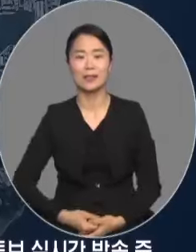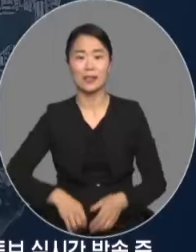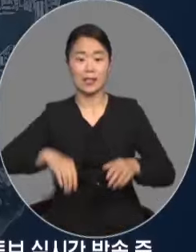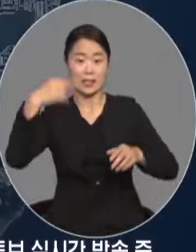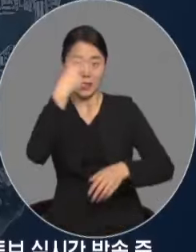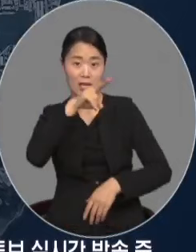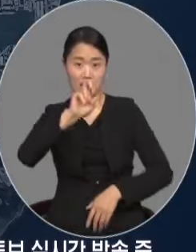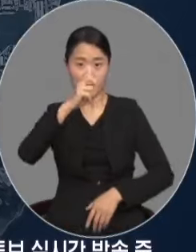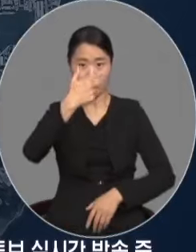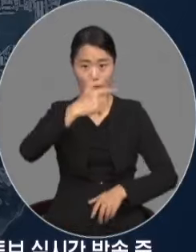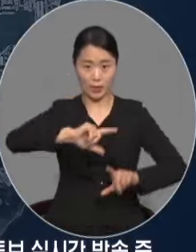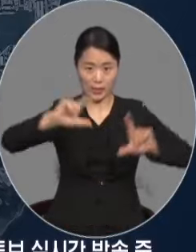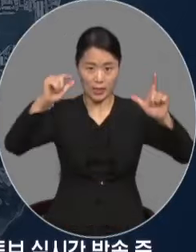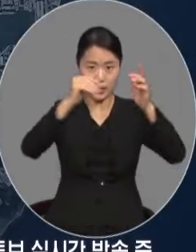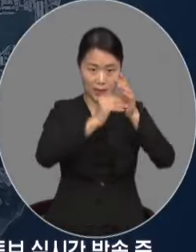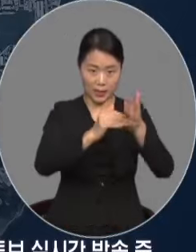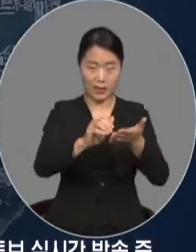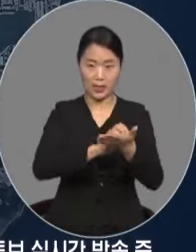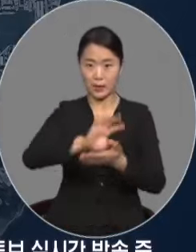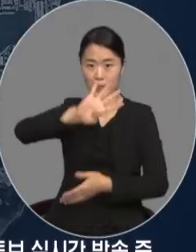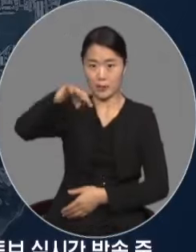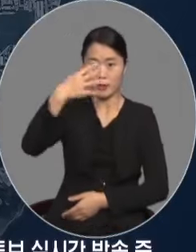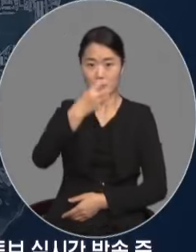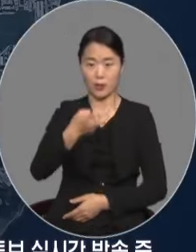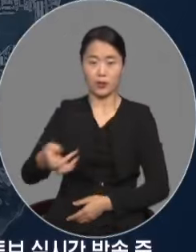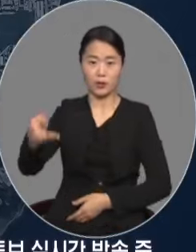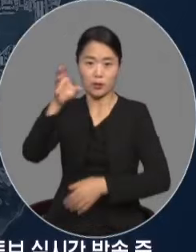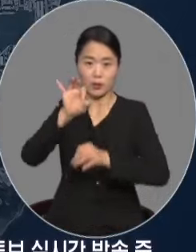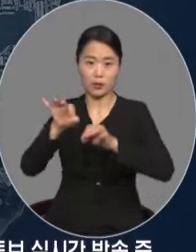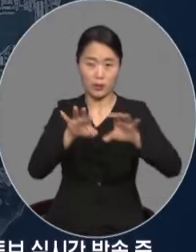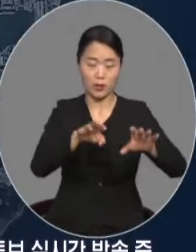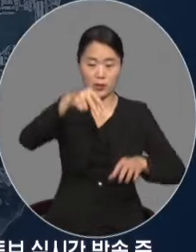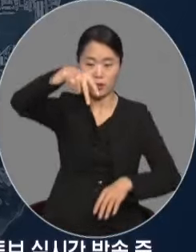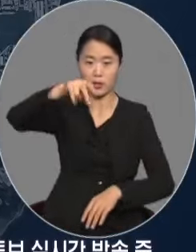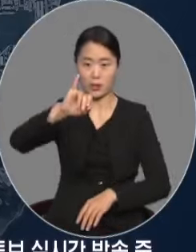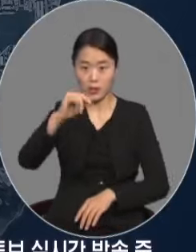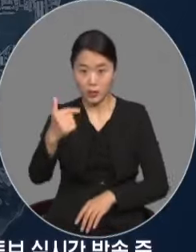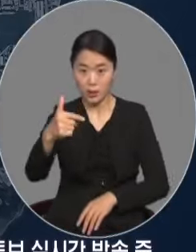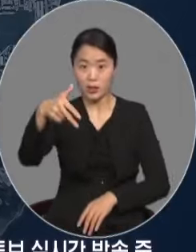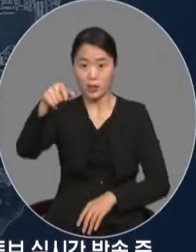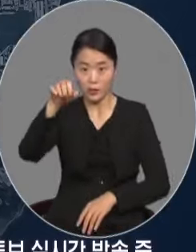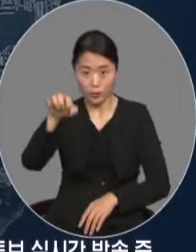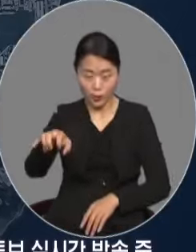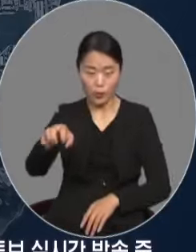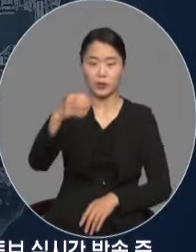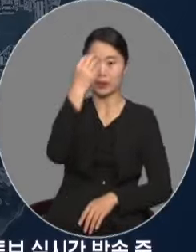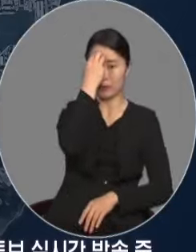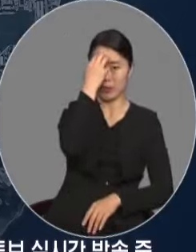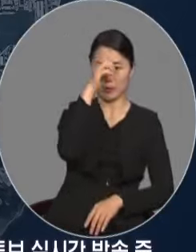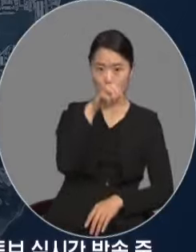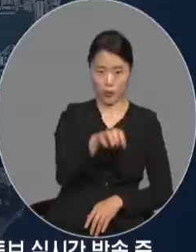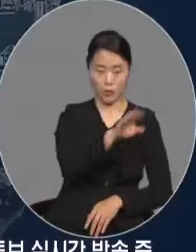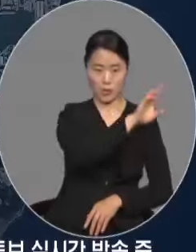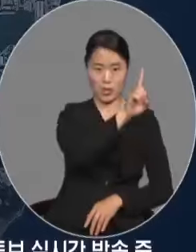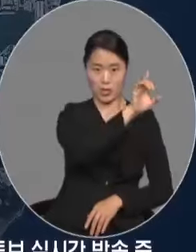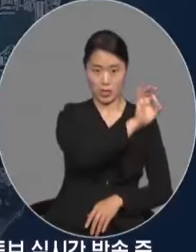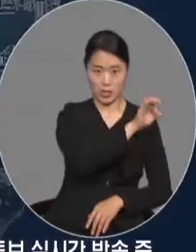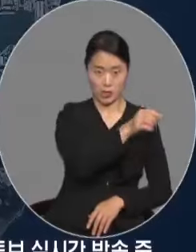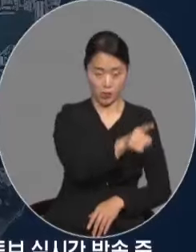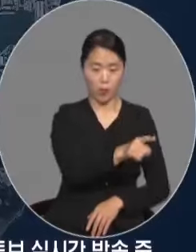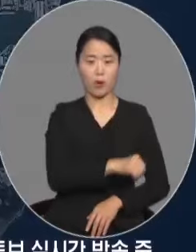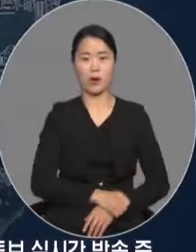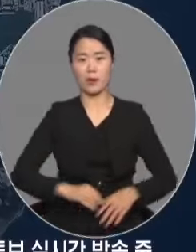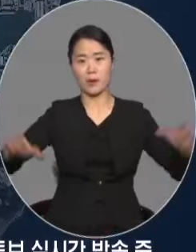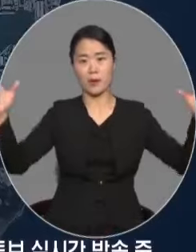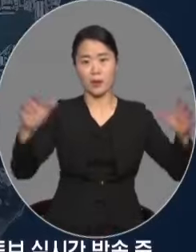오는 2026년까지 430억 원을 들여 신정동과 삼산동, 방호동 등 청년희망주택 8곳을